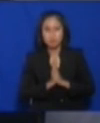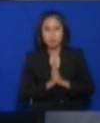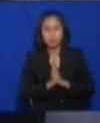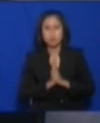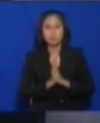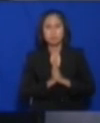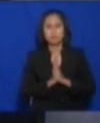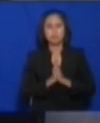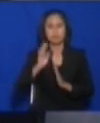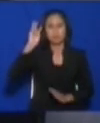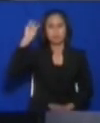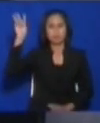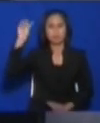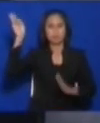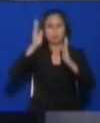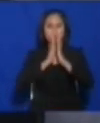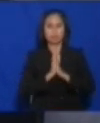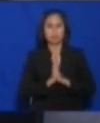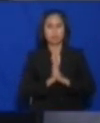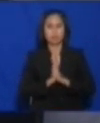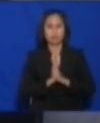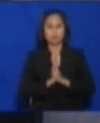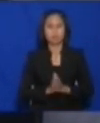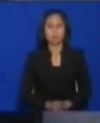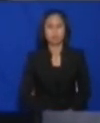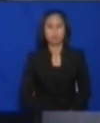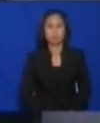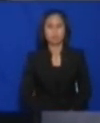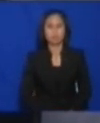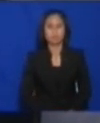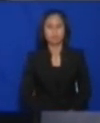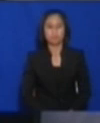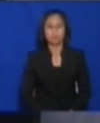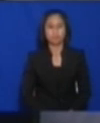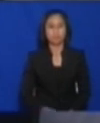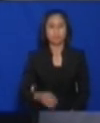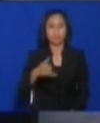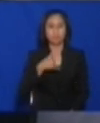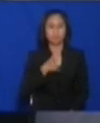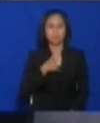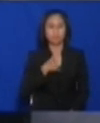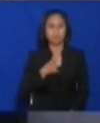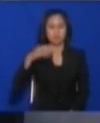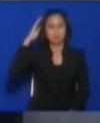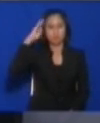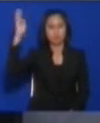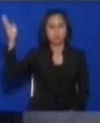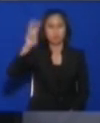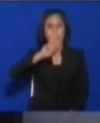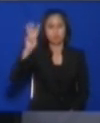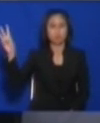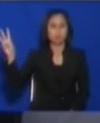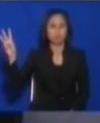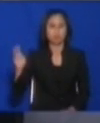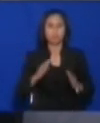Assalamualaikum warahmatullahi wabarakatuh yang share mati PJS Walikota ketua KPU ketua